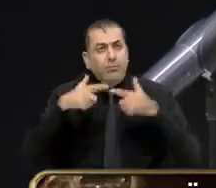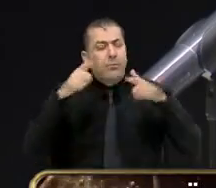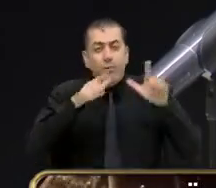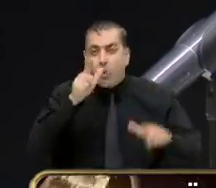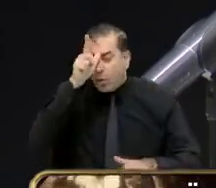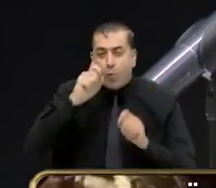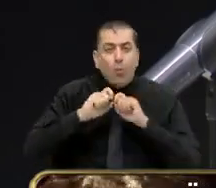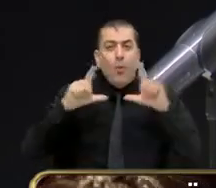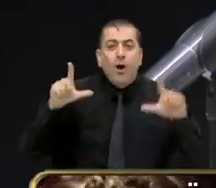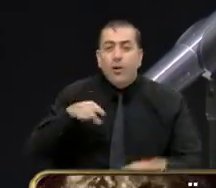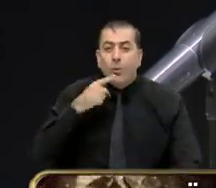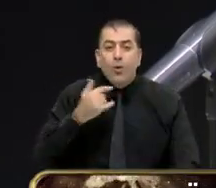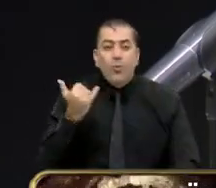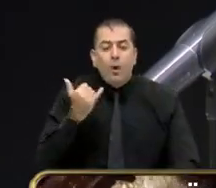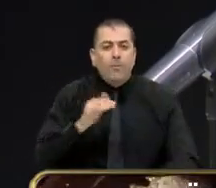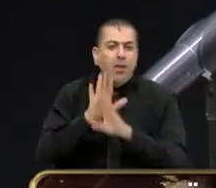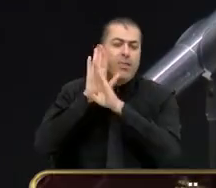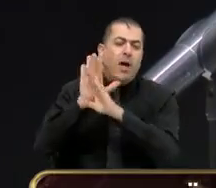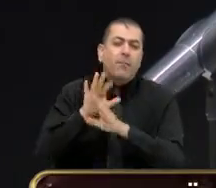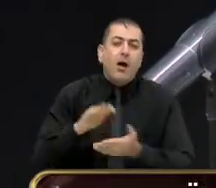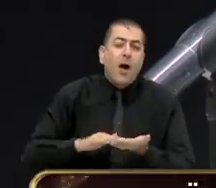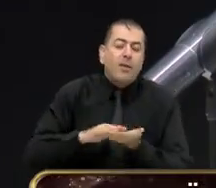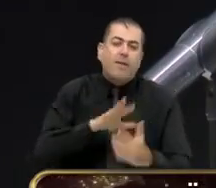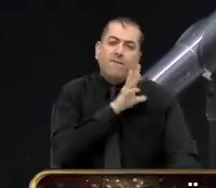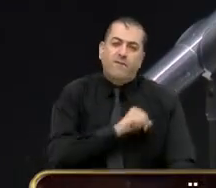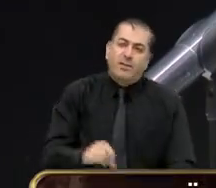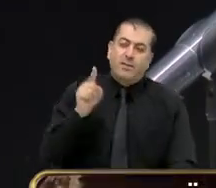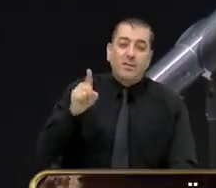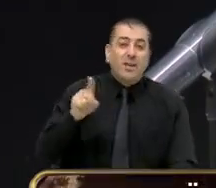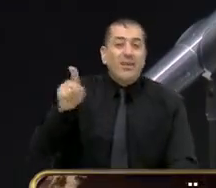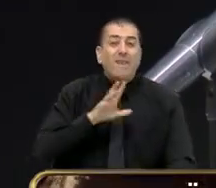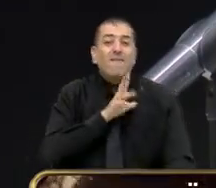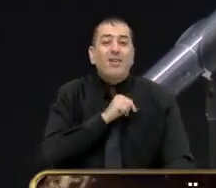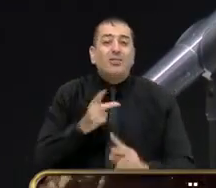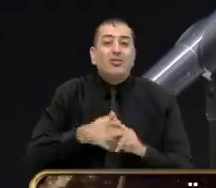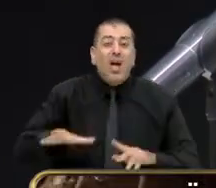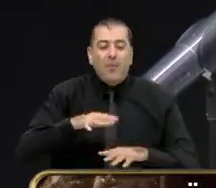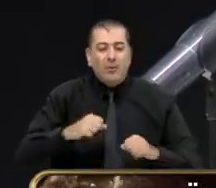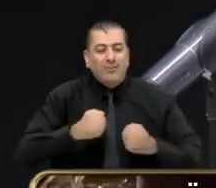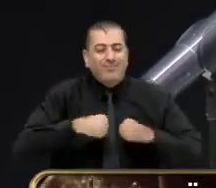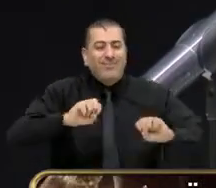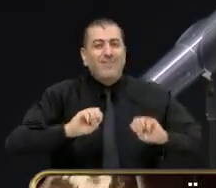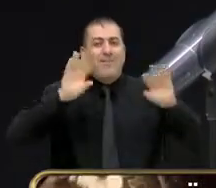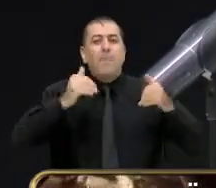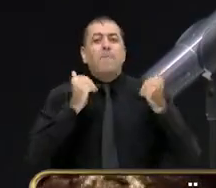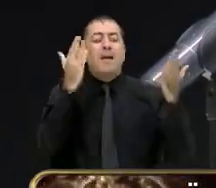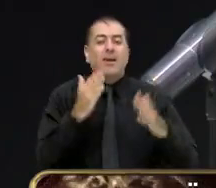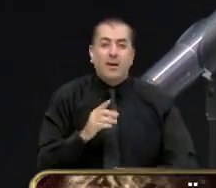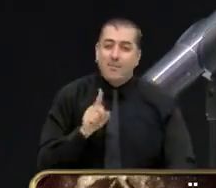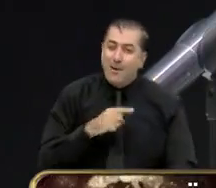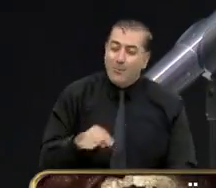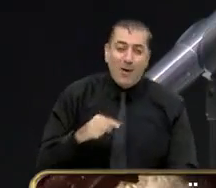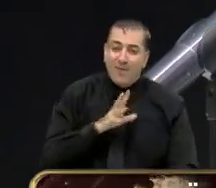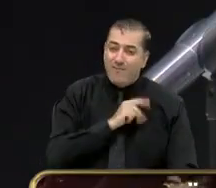واضح، هو دعما لأشقائنا في وطنهم، نرفض التهجير ولا نقبل به، ونشاطر الأشقاء المصريين بهذا